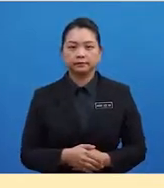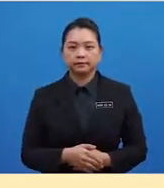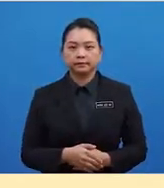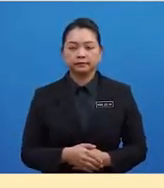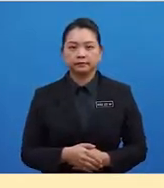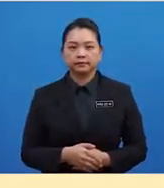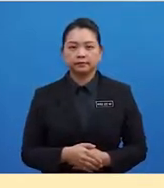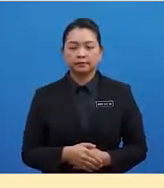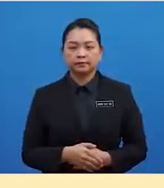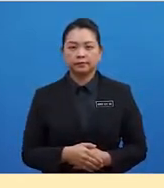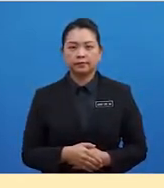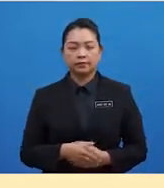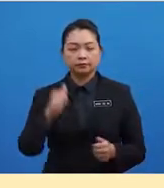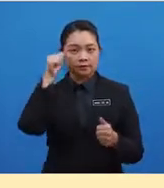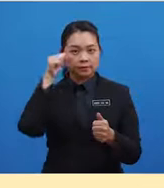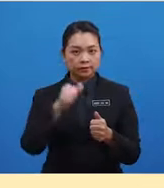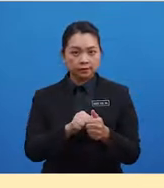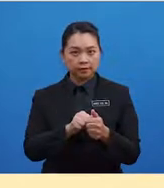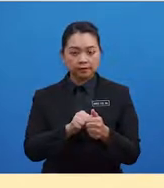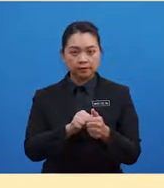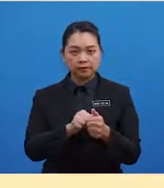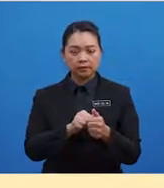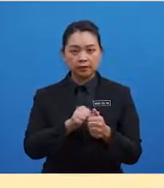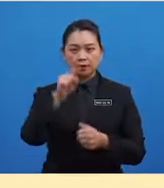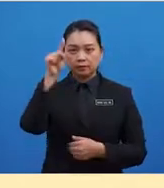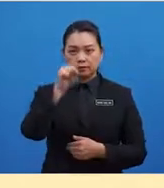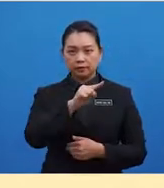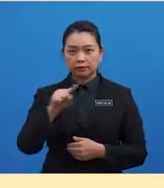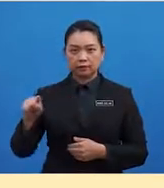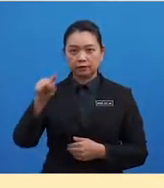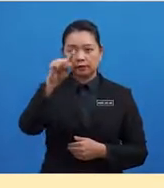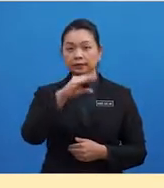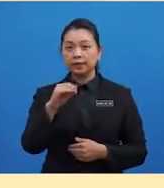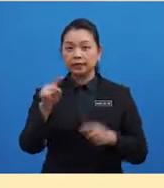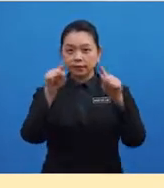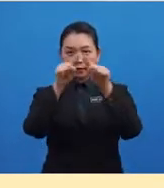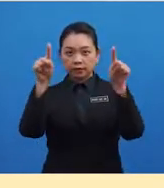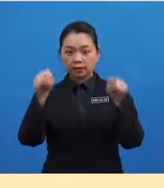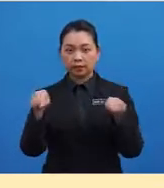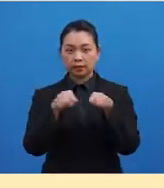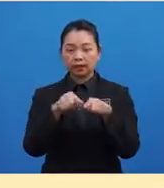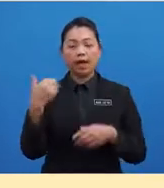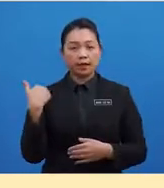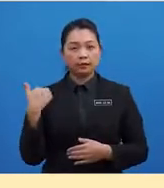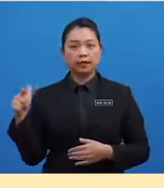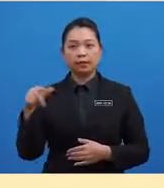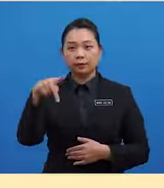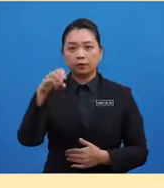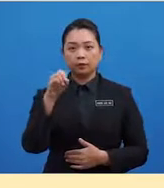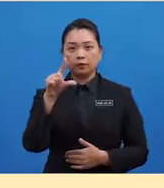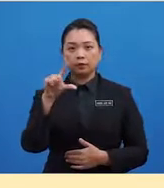oktagon. Murid-murid ingat ya, segi tiga dan segi empat juga merupakan poligon. Kedua-dua poligon